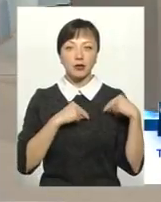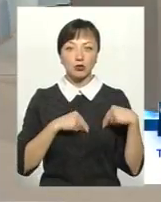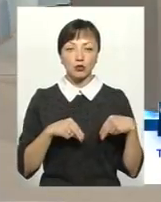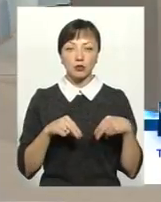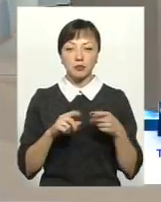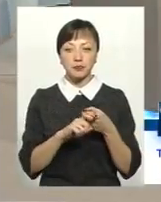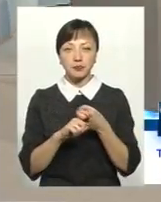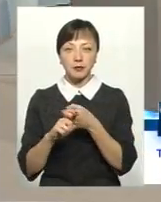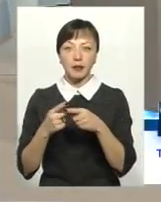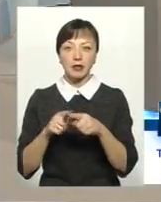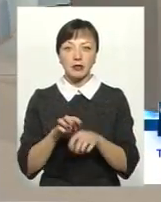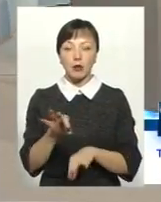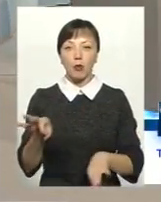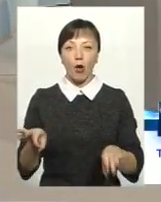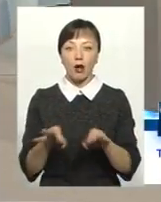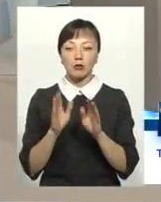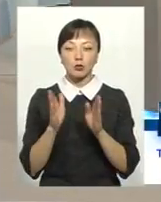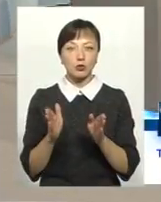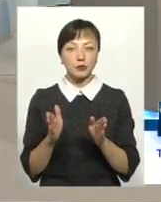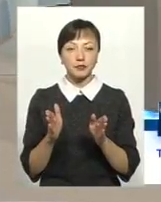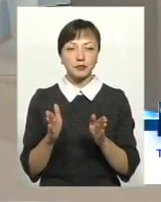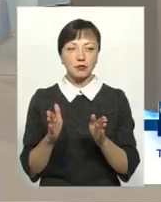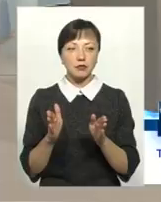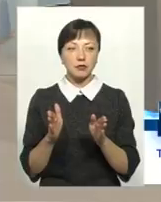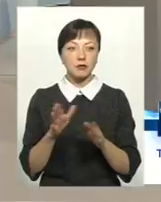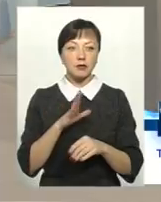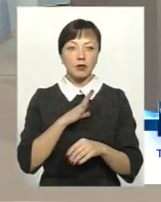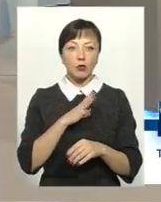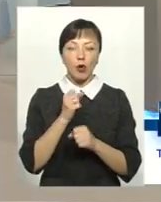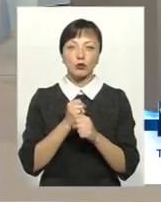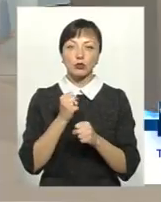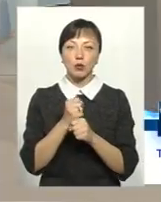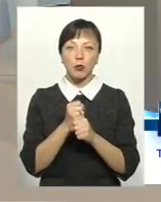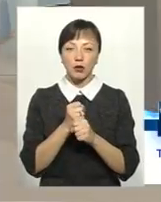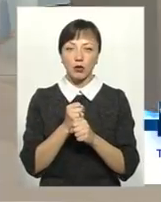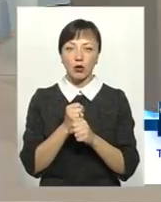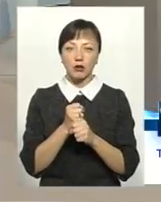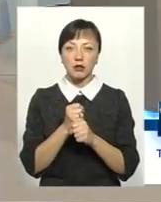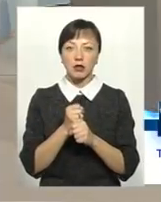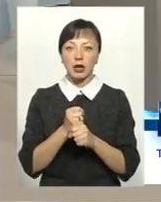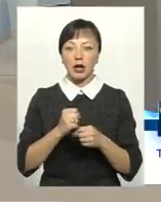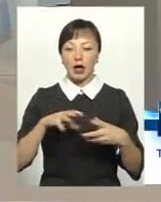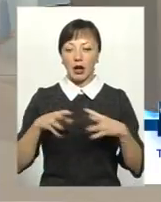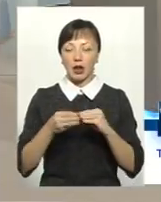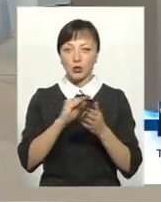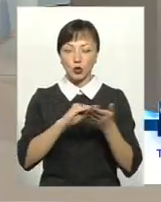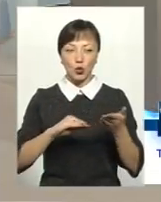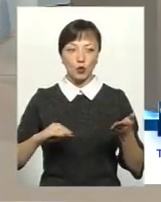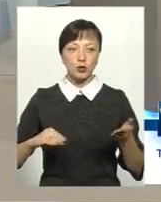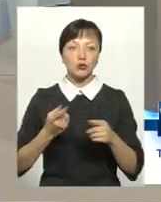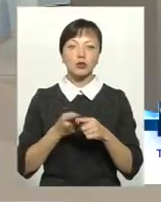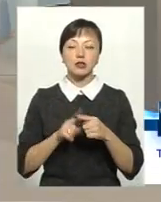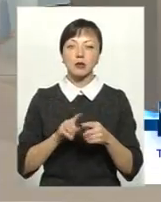дуже тісно, тому що цей проєкт буде не тільки, тому що там було розроблено, можна сказати, така резолюція, що цей